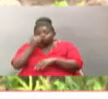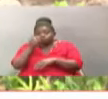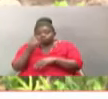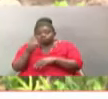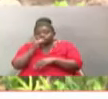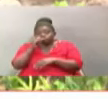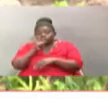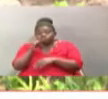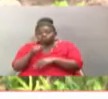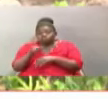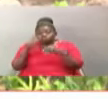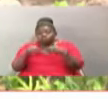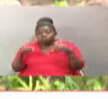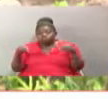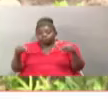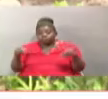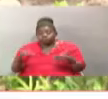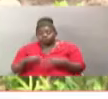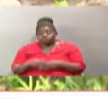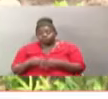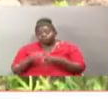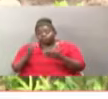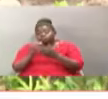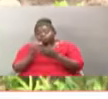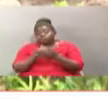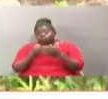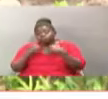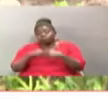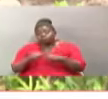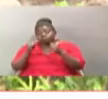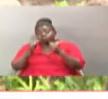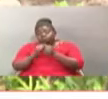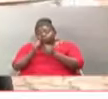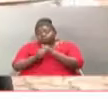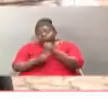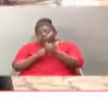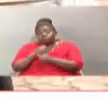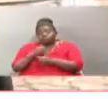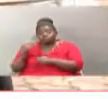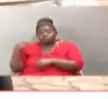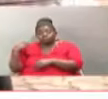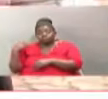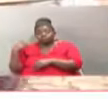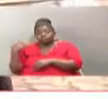abakade Christmas kubanga akikoze emyaka 11.